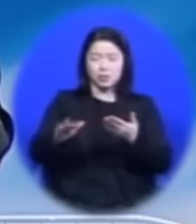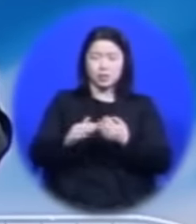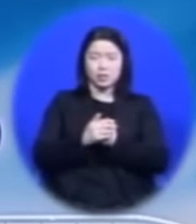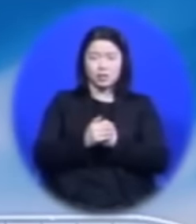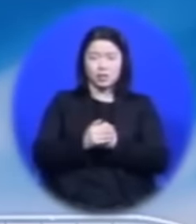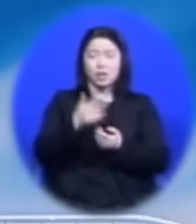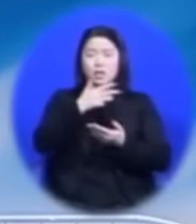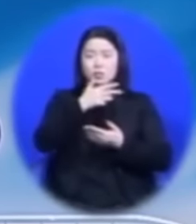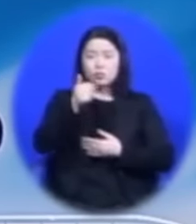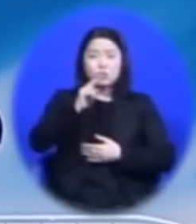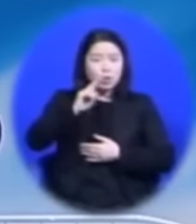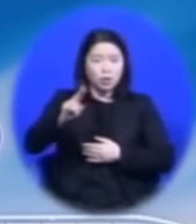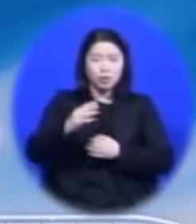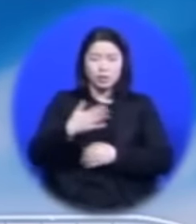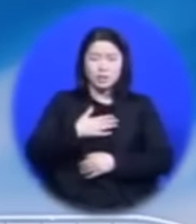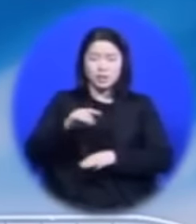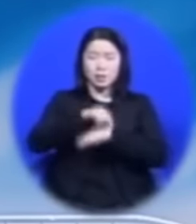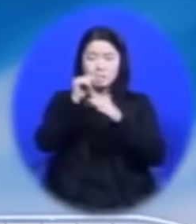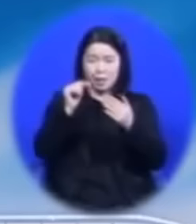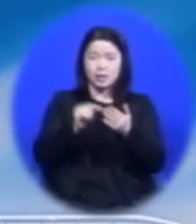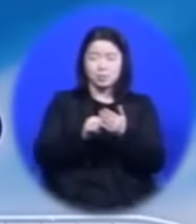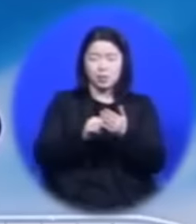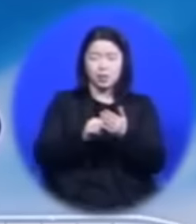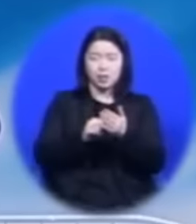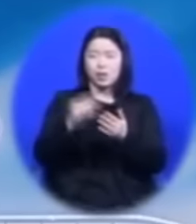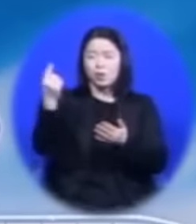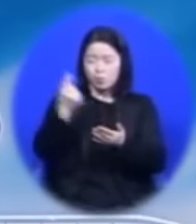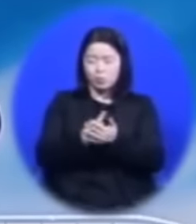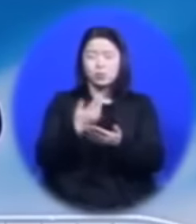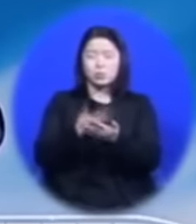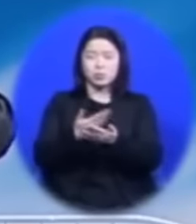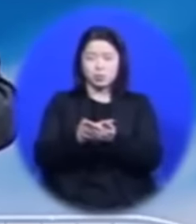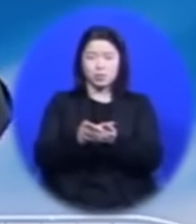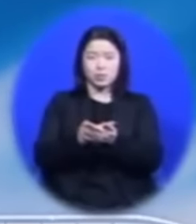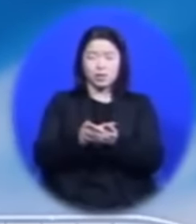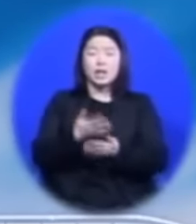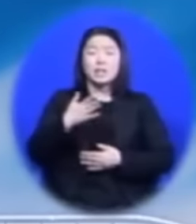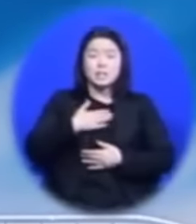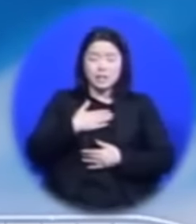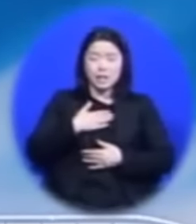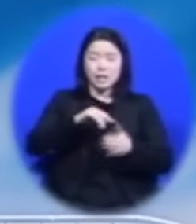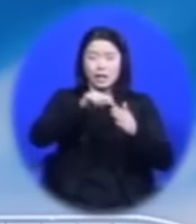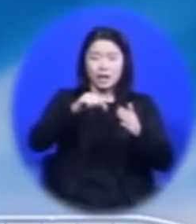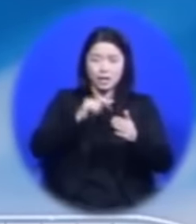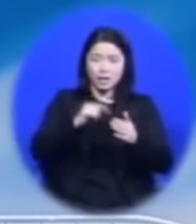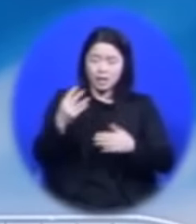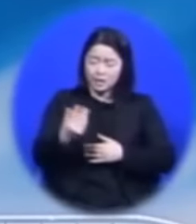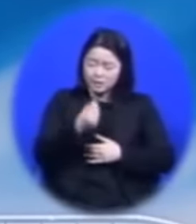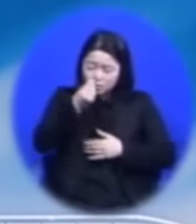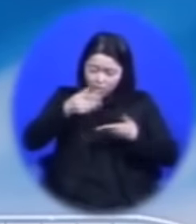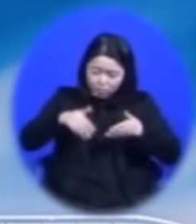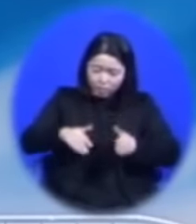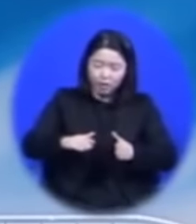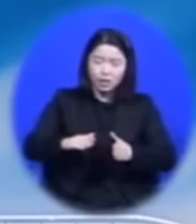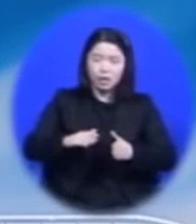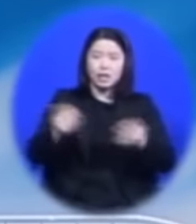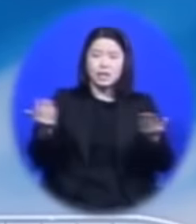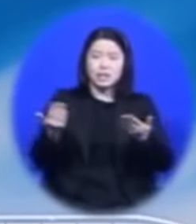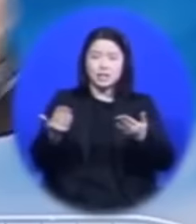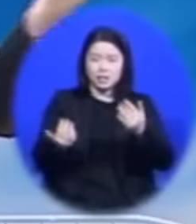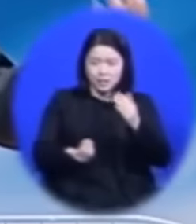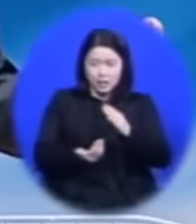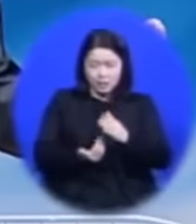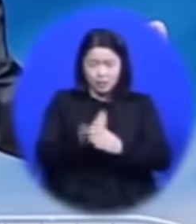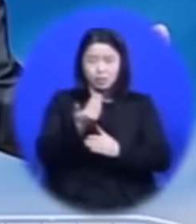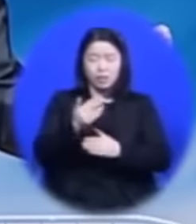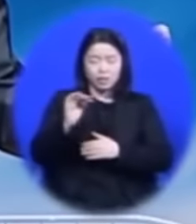주여, 제 마음에 오시옵소서. 정말 제 안에 성탄의 사건이 일어나기 원합니다.